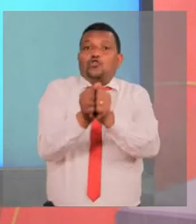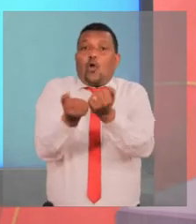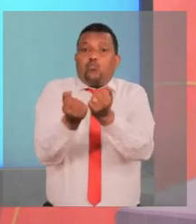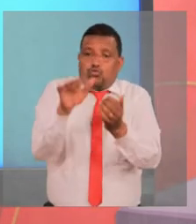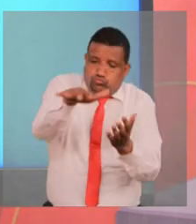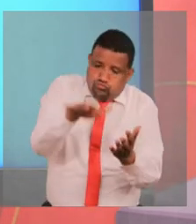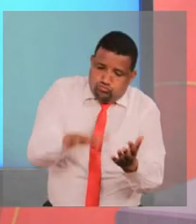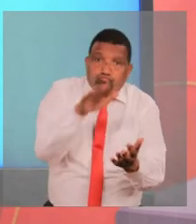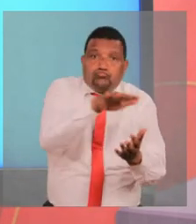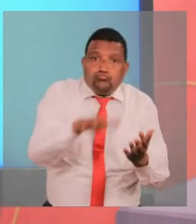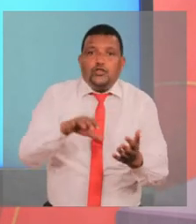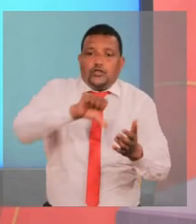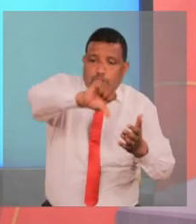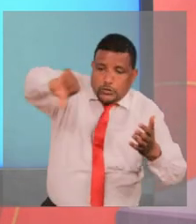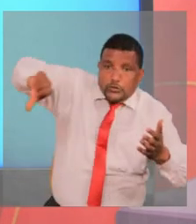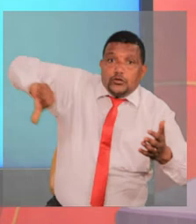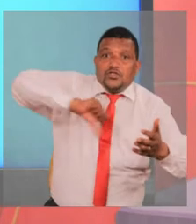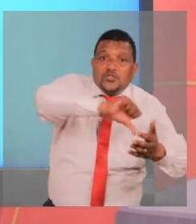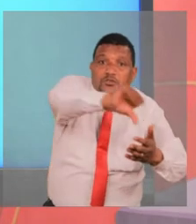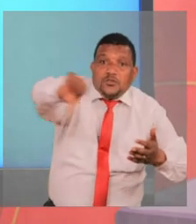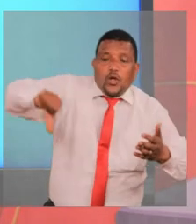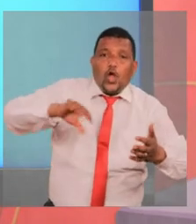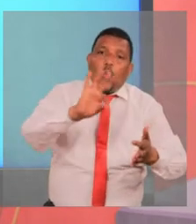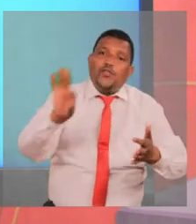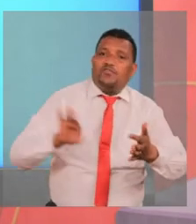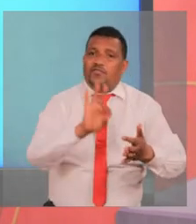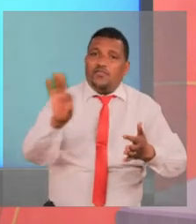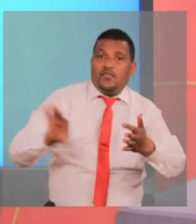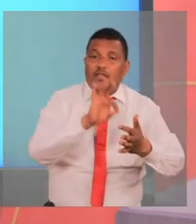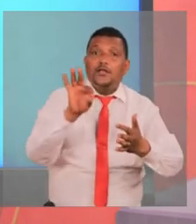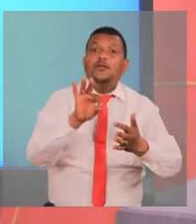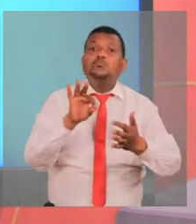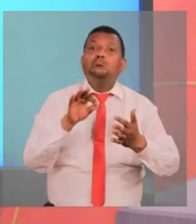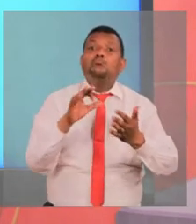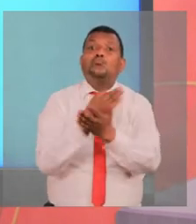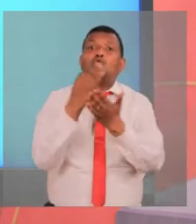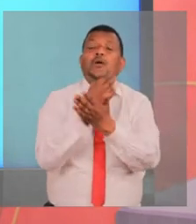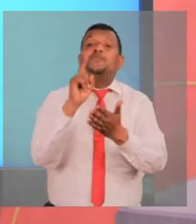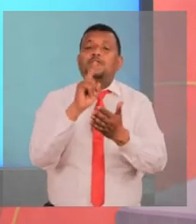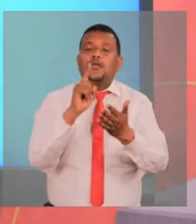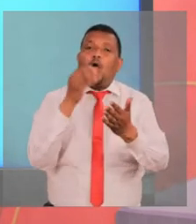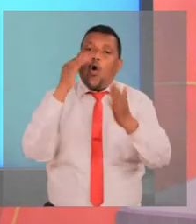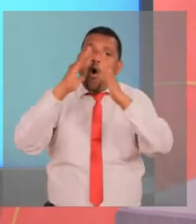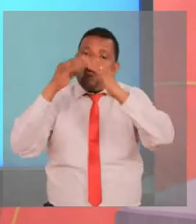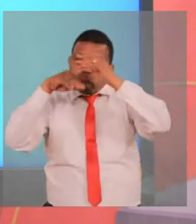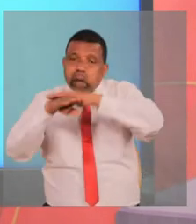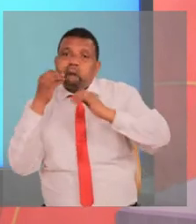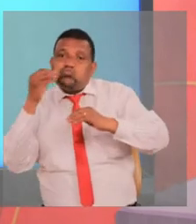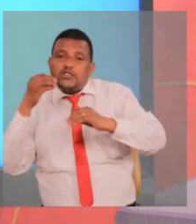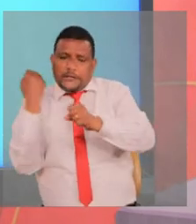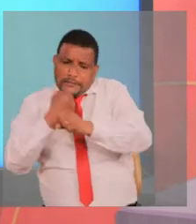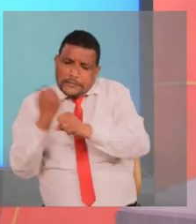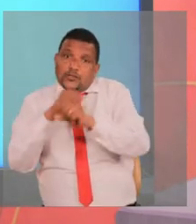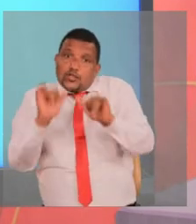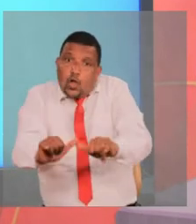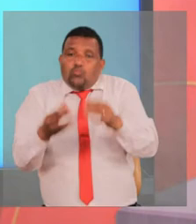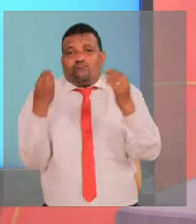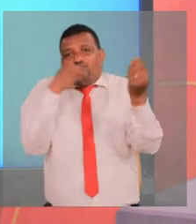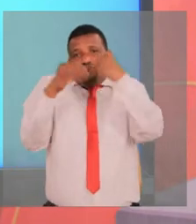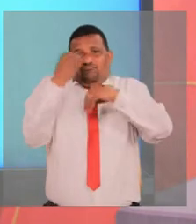इन लॉर्ड ओवर ऑल विद और प्रोडक्ट्स प्रोड्यूस्ड इन हाउस एंड कंट्रीब्यूट